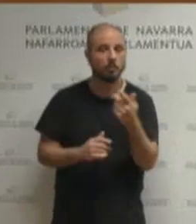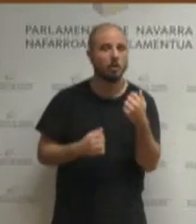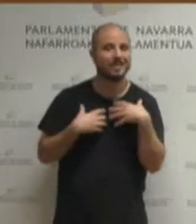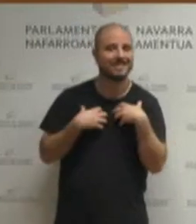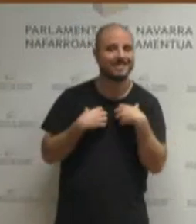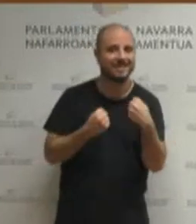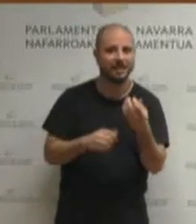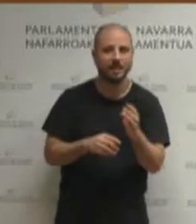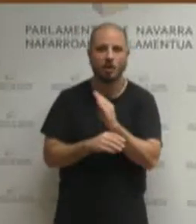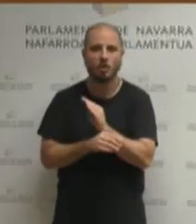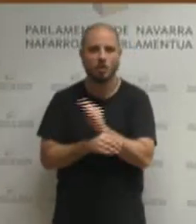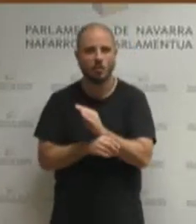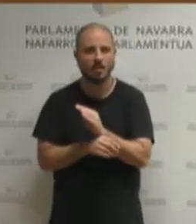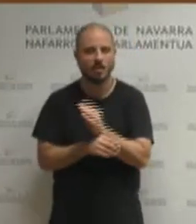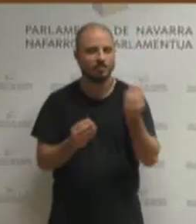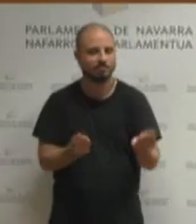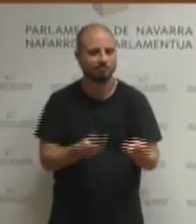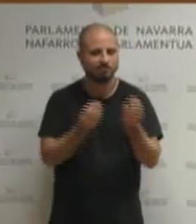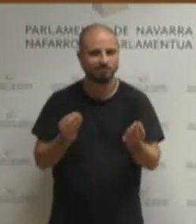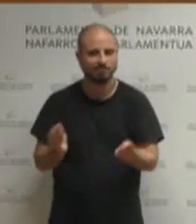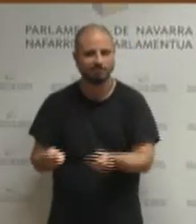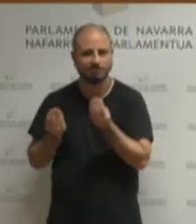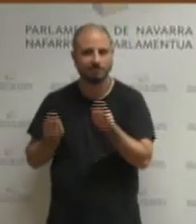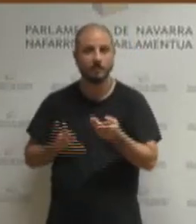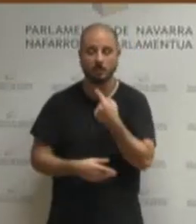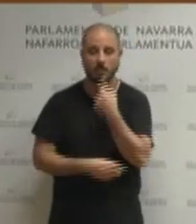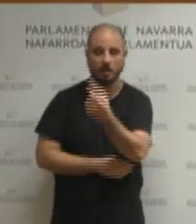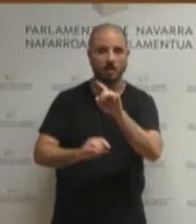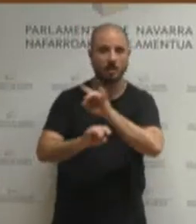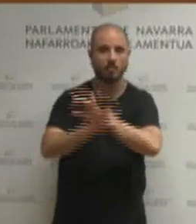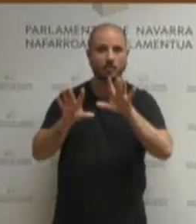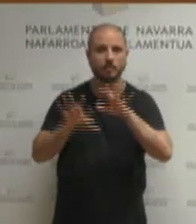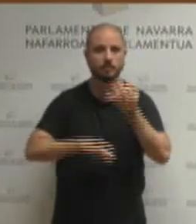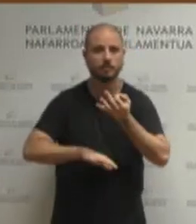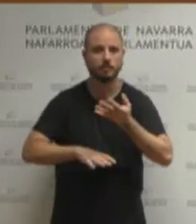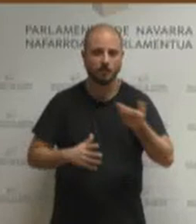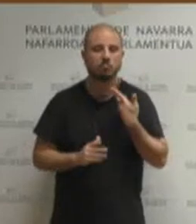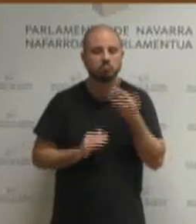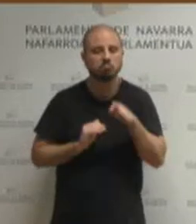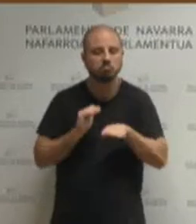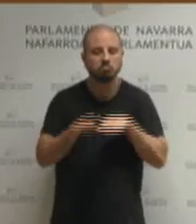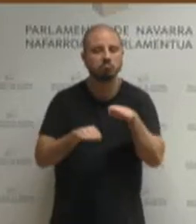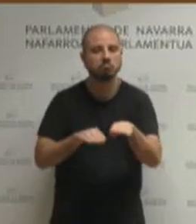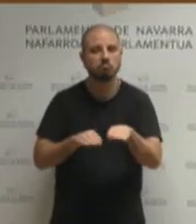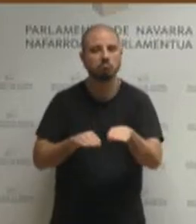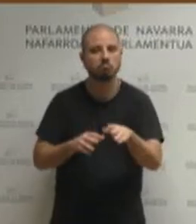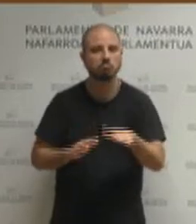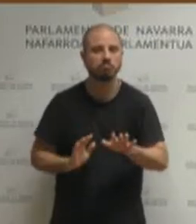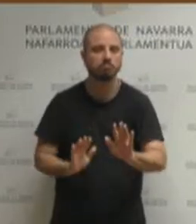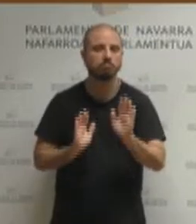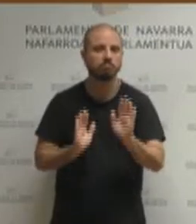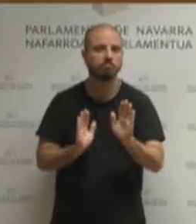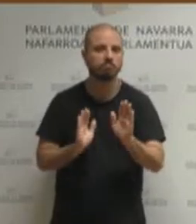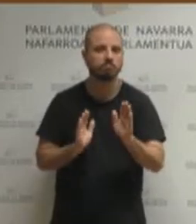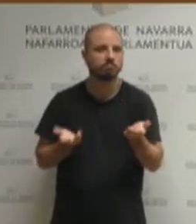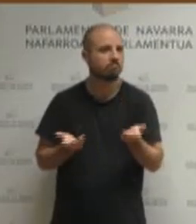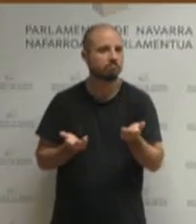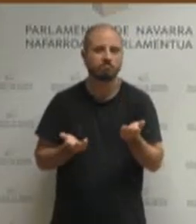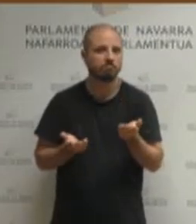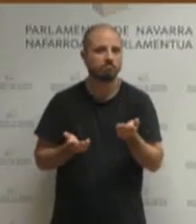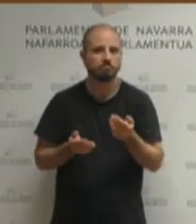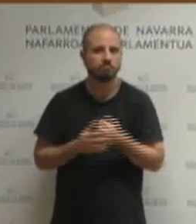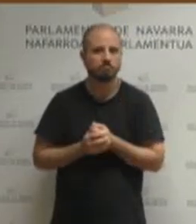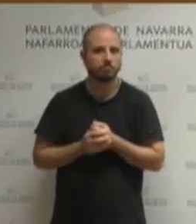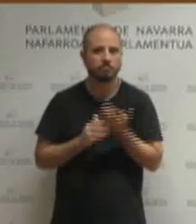argi esaten dugu beraz urratx batzuk badirela baina ez daukatela ambizionaikorik benetan momentu